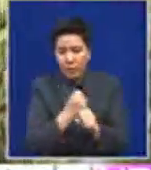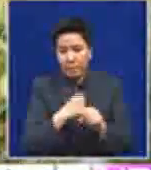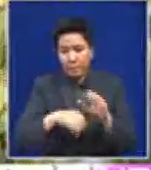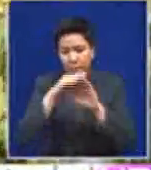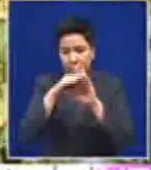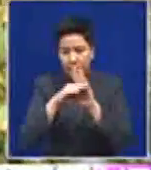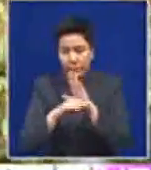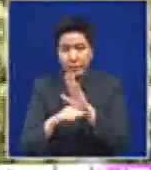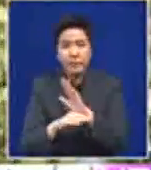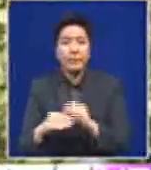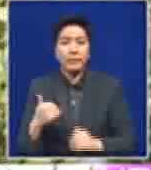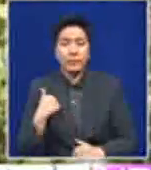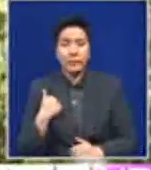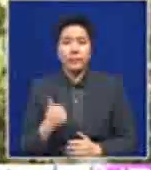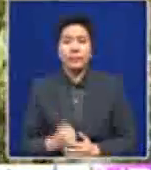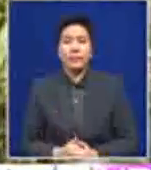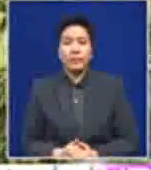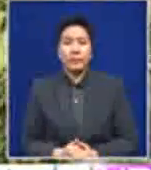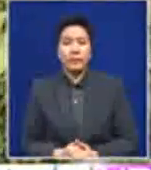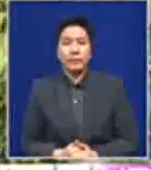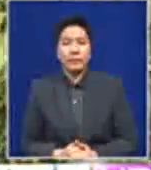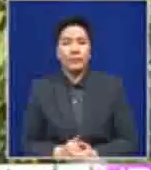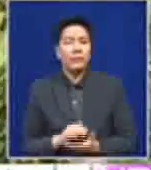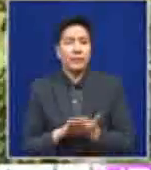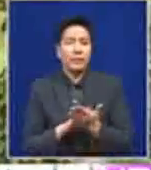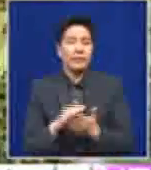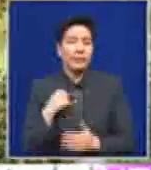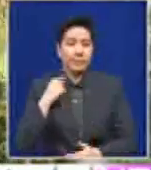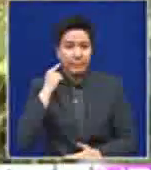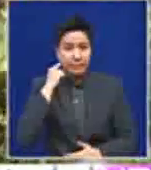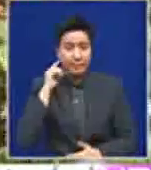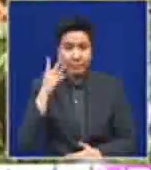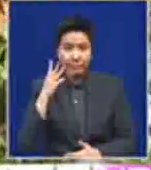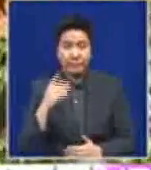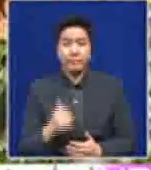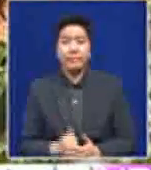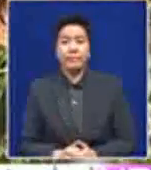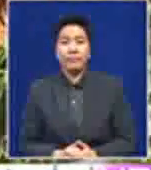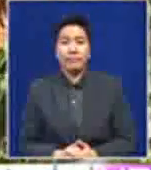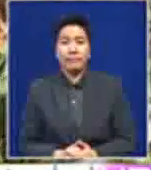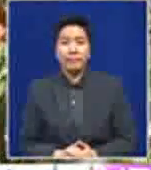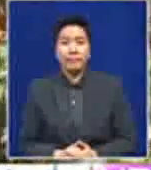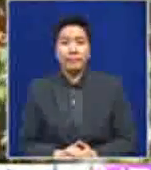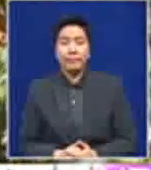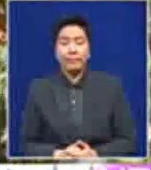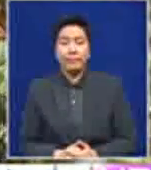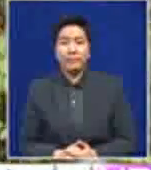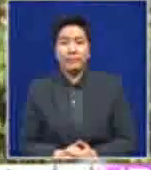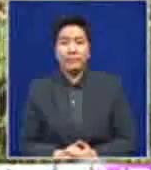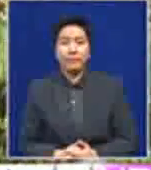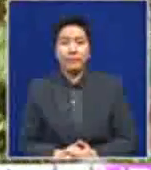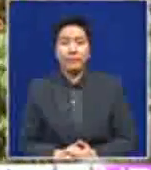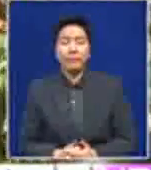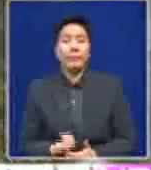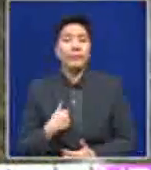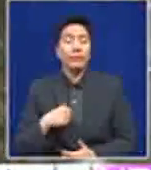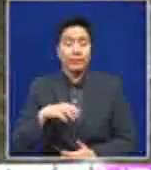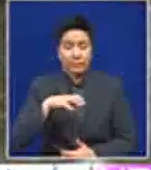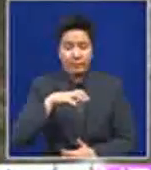ในการที่ให้เปิดโอกาสให้ราษฎรมาแจ้งความเสียหายซึ่งในพื้นที่